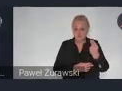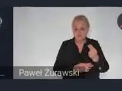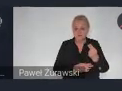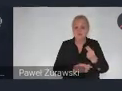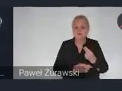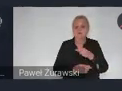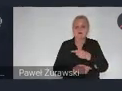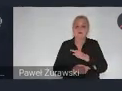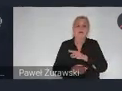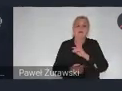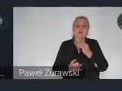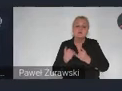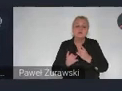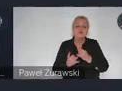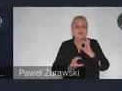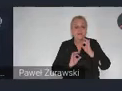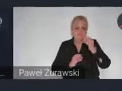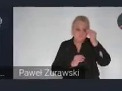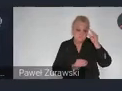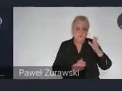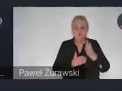publikacji informacji